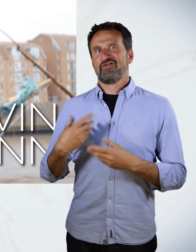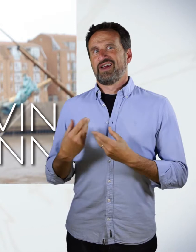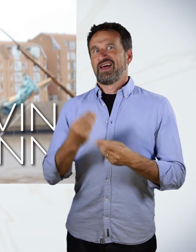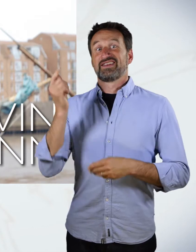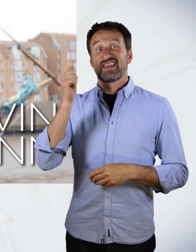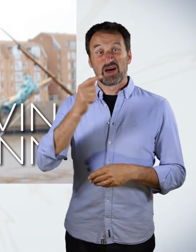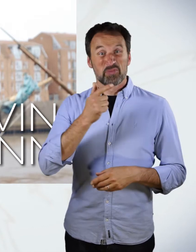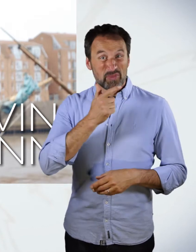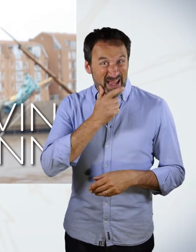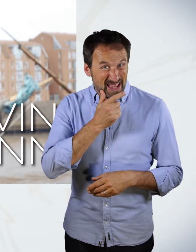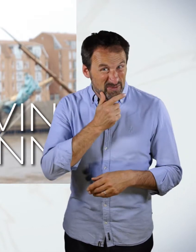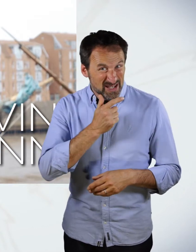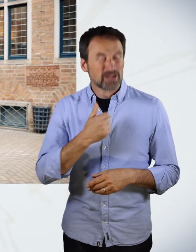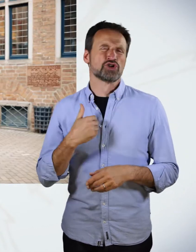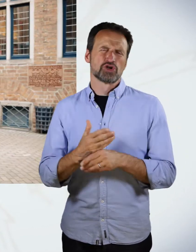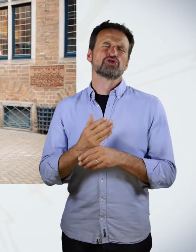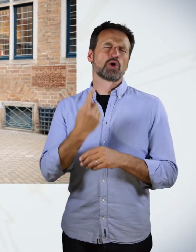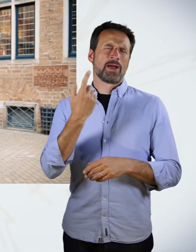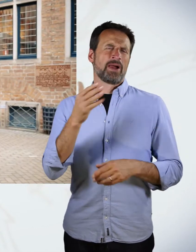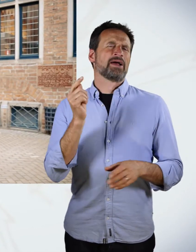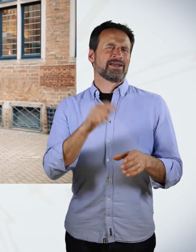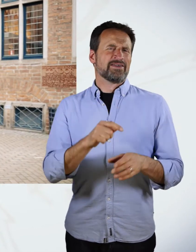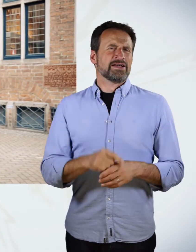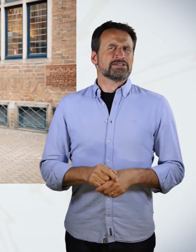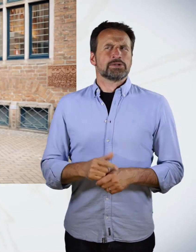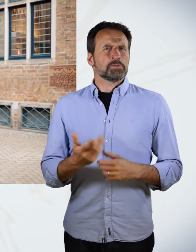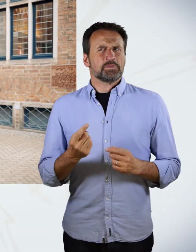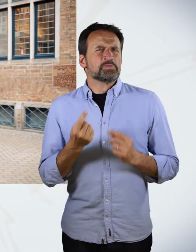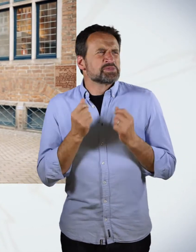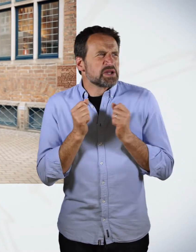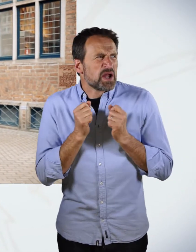gewesen. Find's sehr schön. Ist ein bisschen kalt.